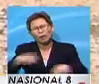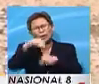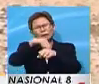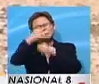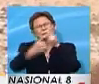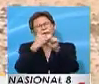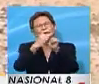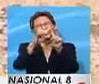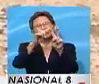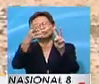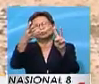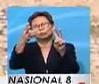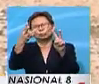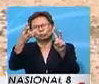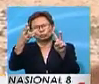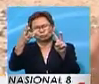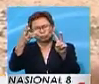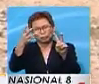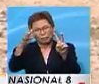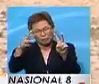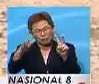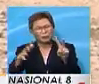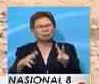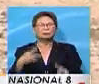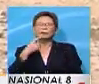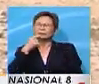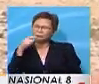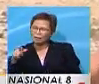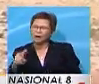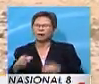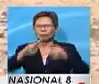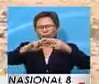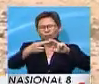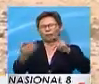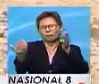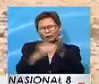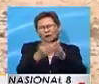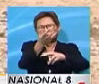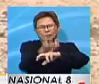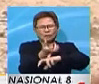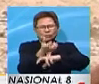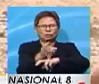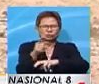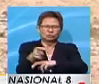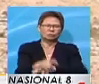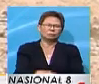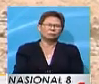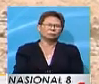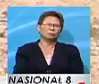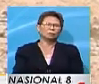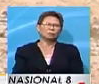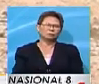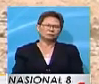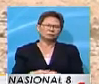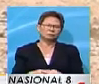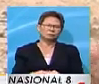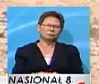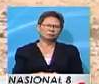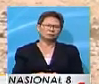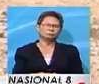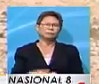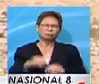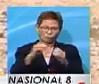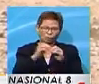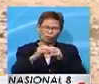lepas jadi kita minta buat perantauan membik pulih baliklah apa yang berlaku batu sekarang ni jadi dah apabila dah turun dia lebih